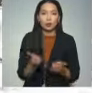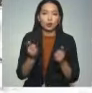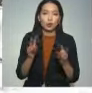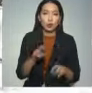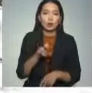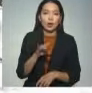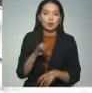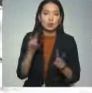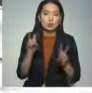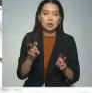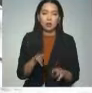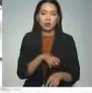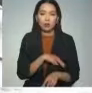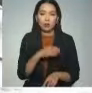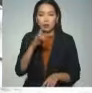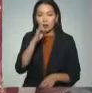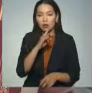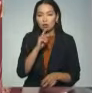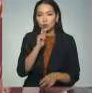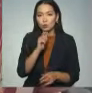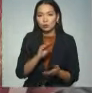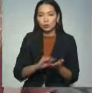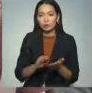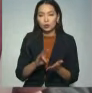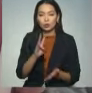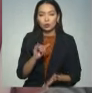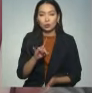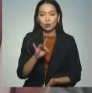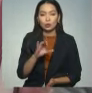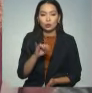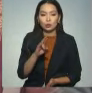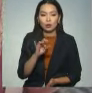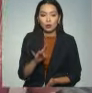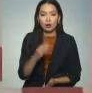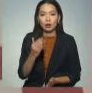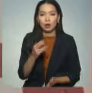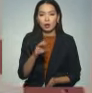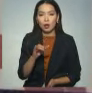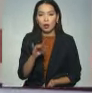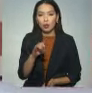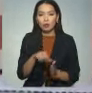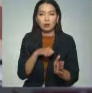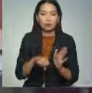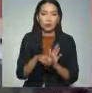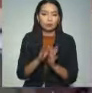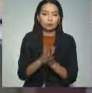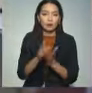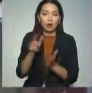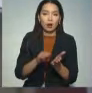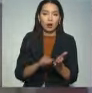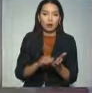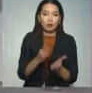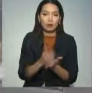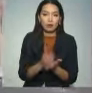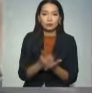Қазақстан журналистер одағының мүшесі және Нұрсұңқар сыйлығының лауреаты. Қаламы қуатты жазушы ондаған кітаптың авторы, ол өзі түлеп ұшқан Кеген